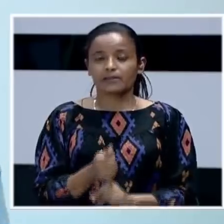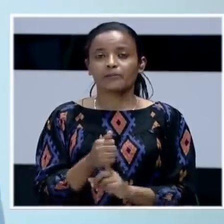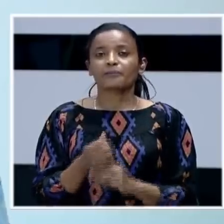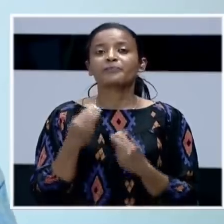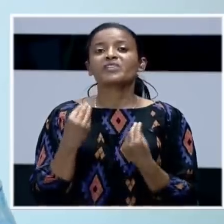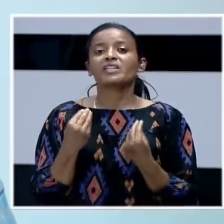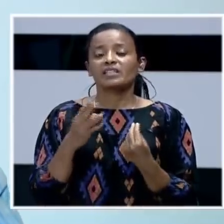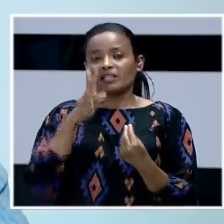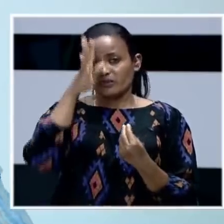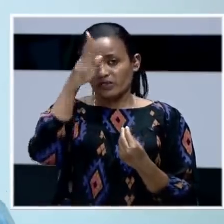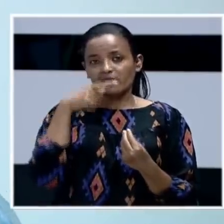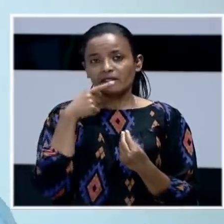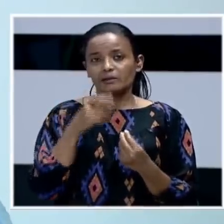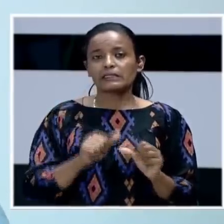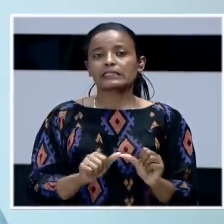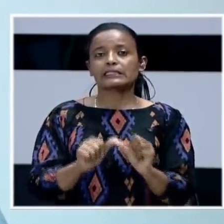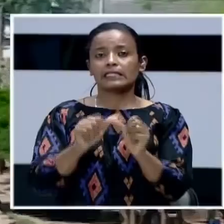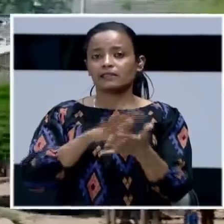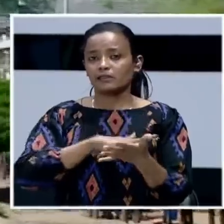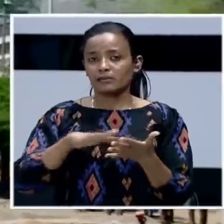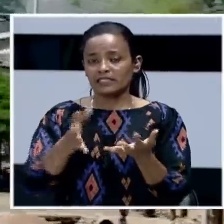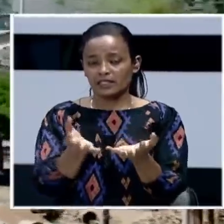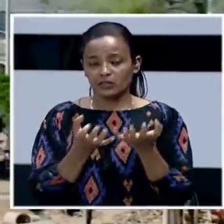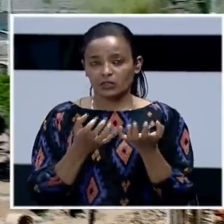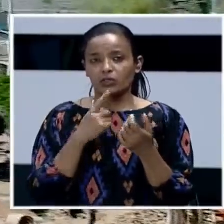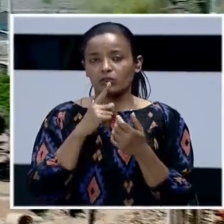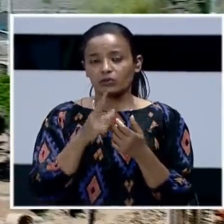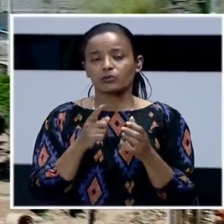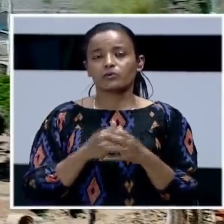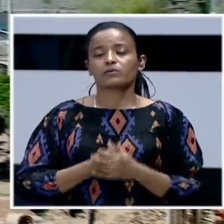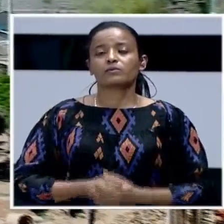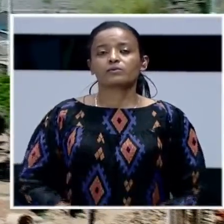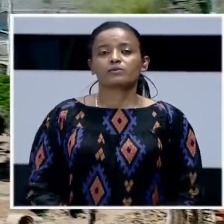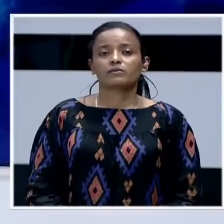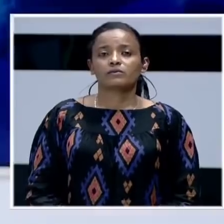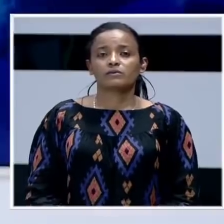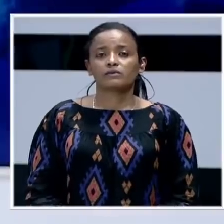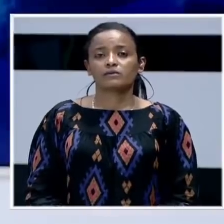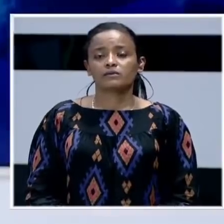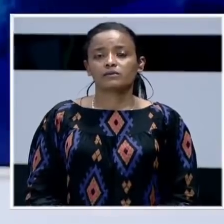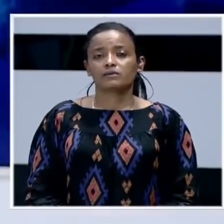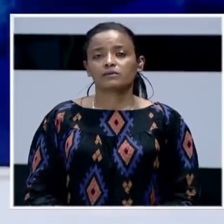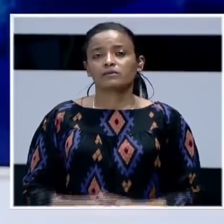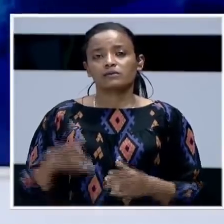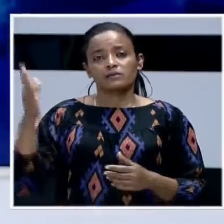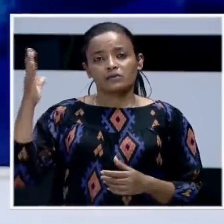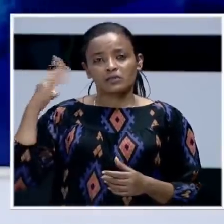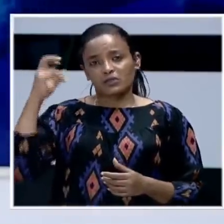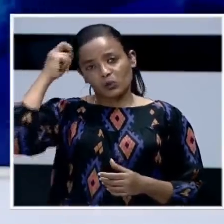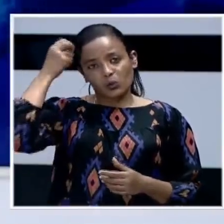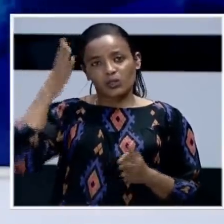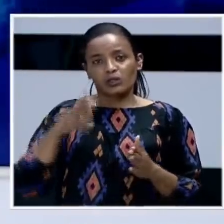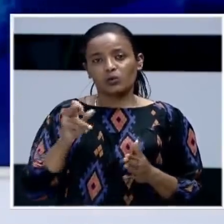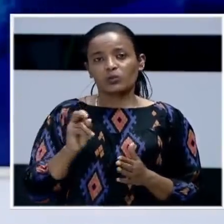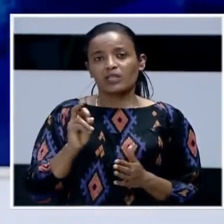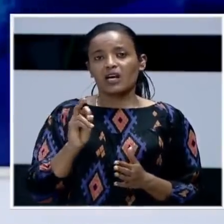انتا يفتر از بلغن قصال مصنع تدالي نبارات ويانتي